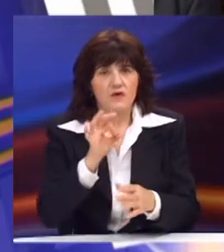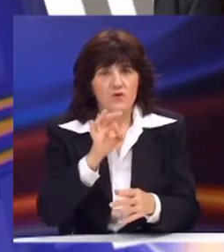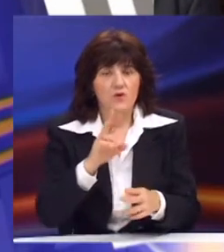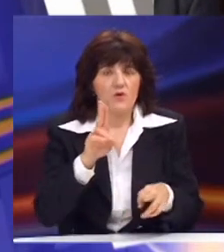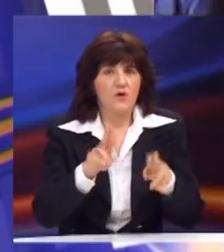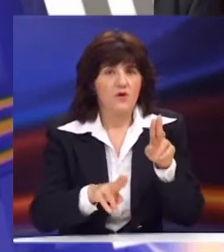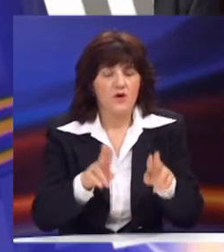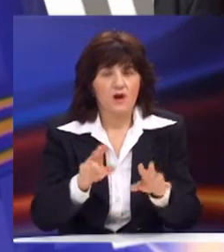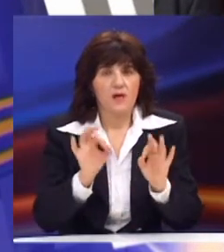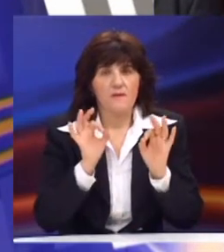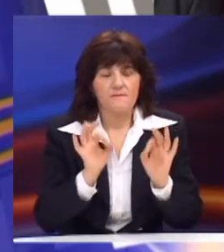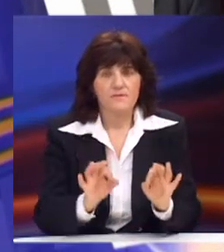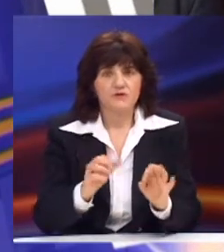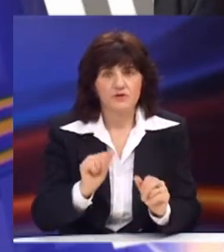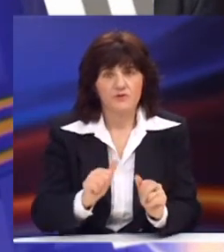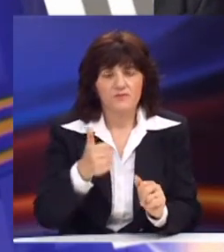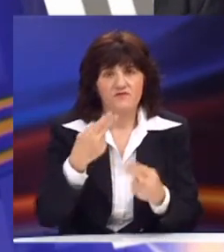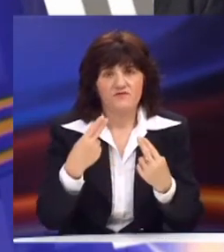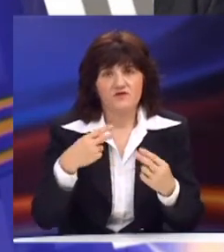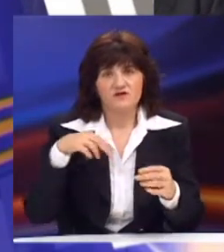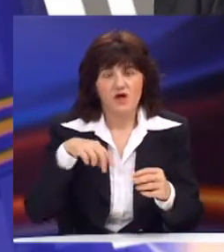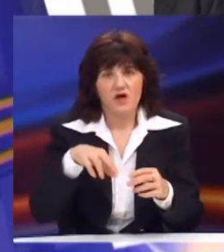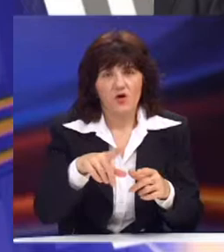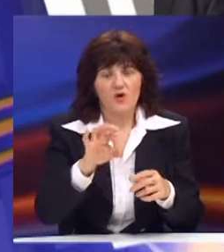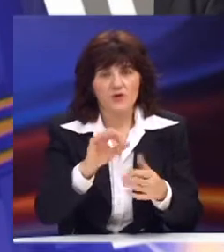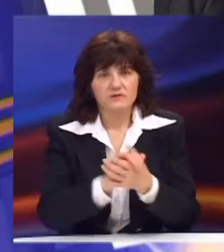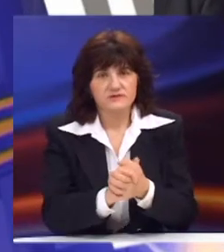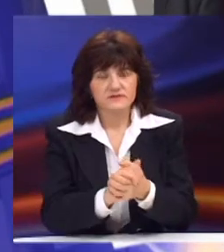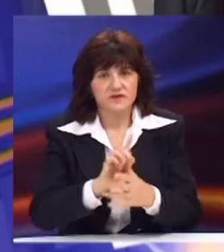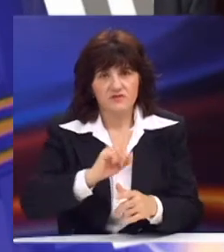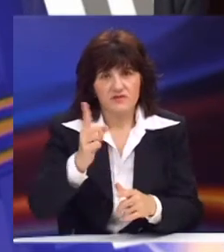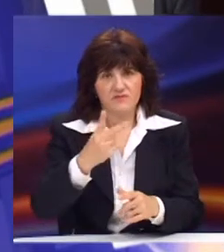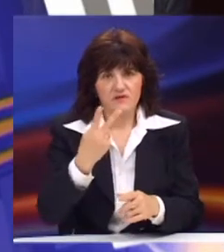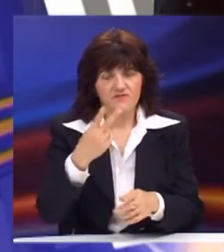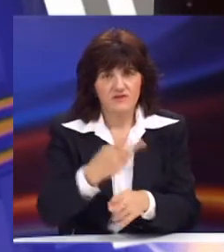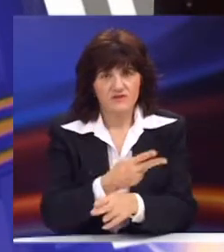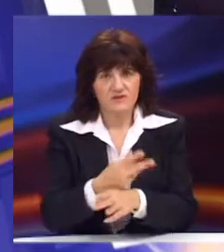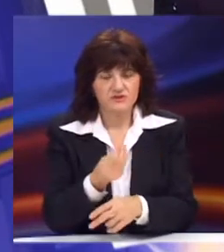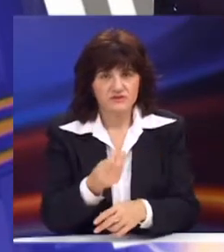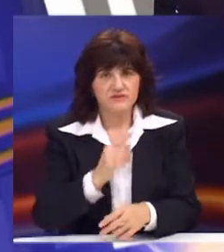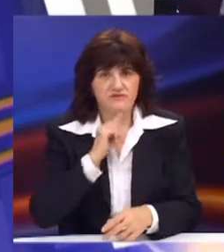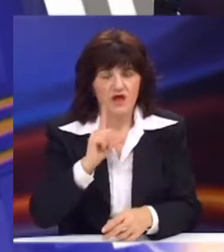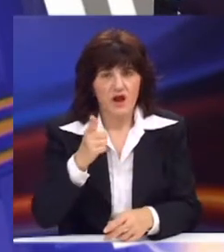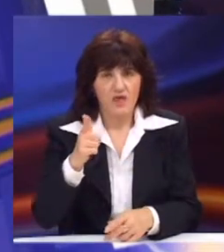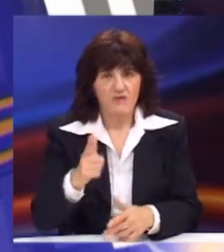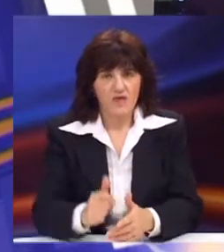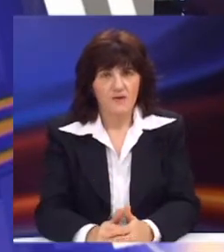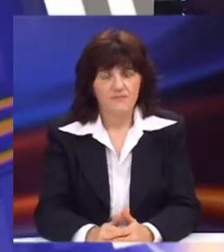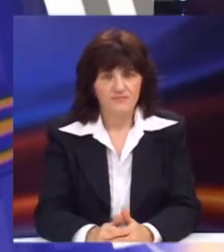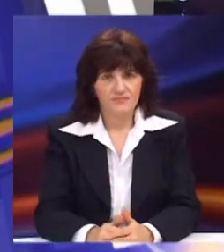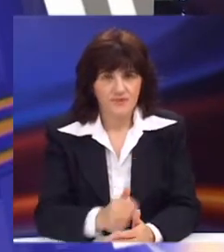o nekim vrlo konkretnim koracima u pravcu saradnje između naše dveju zemalja, Srbije i